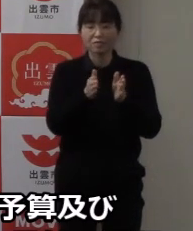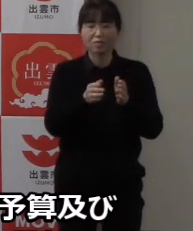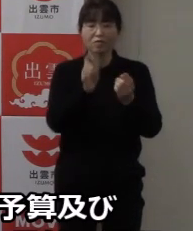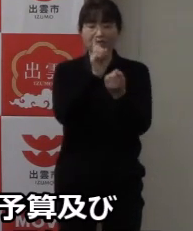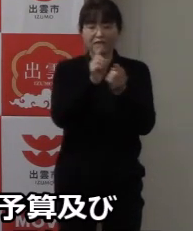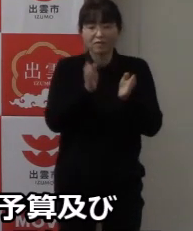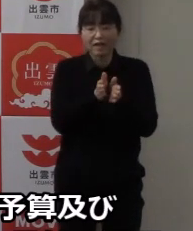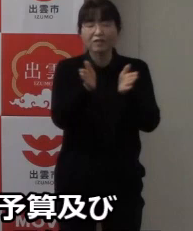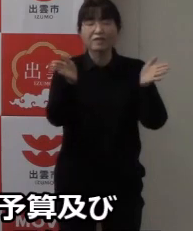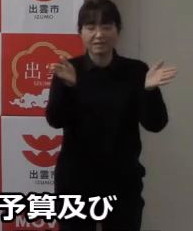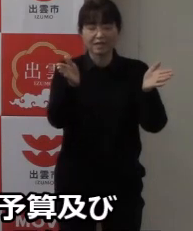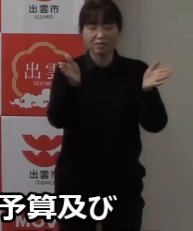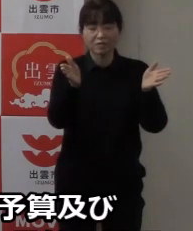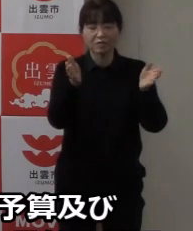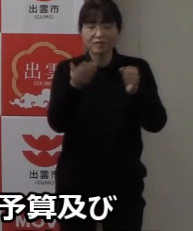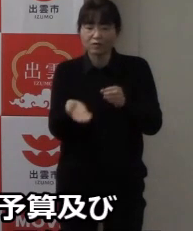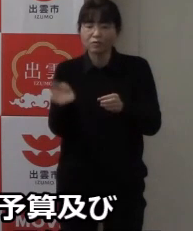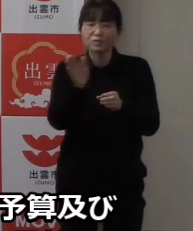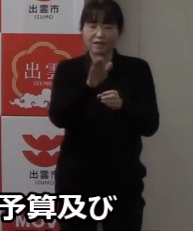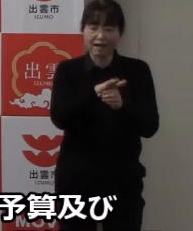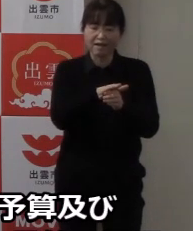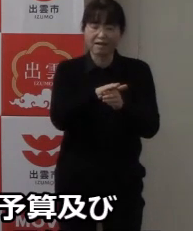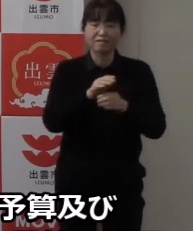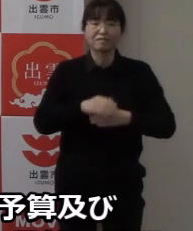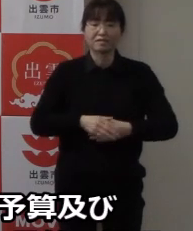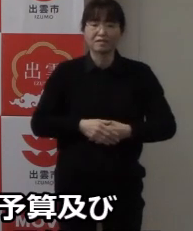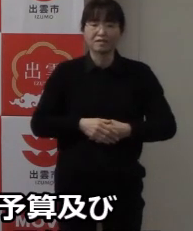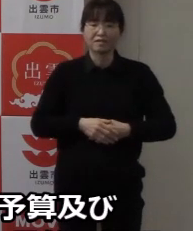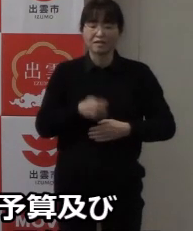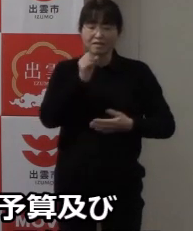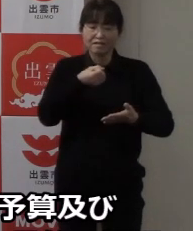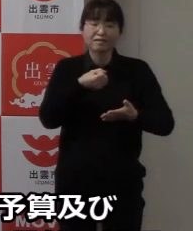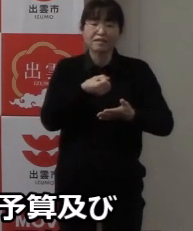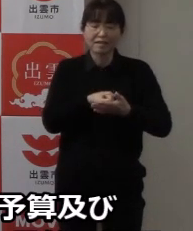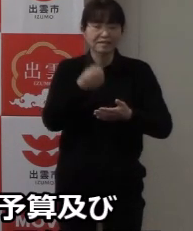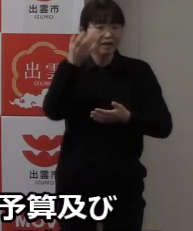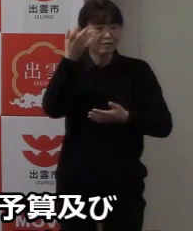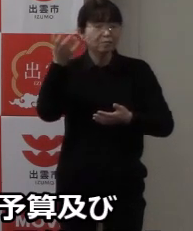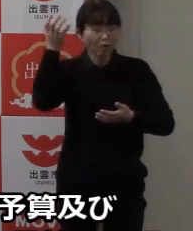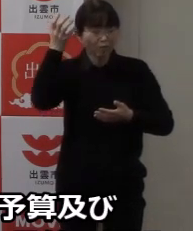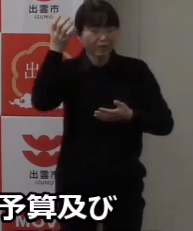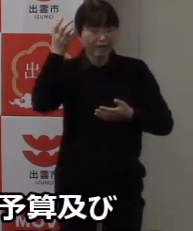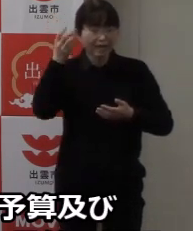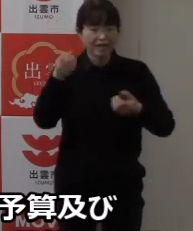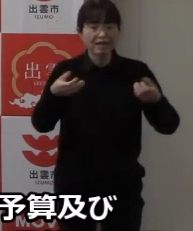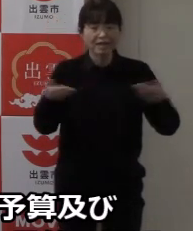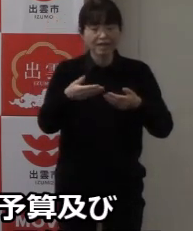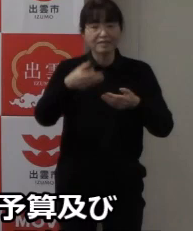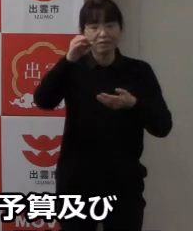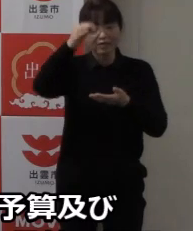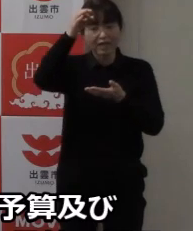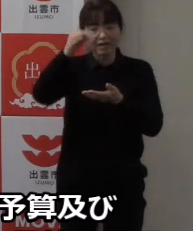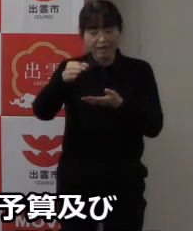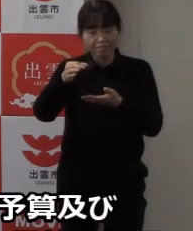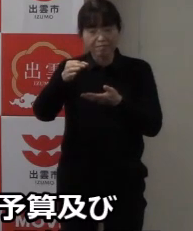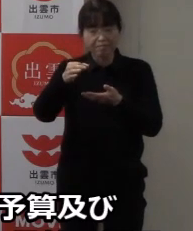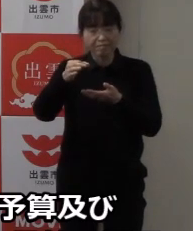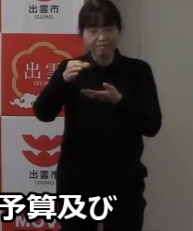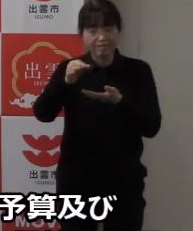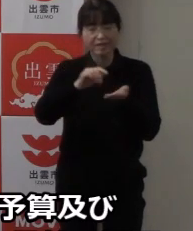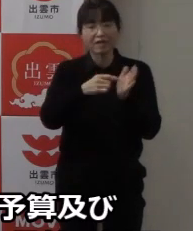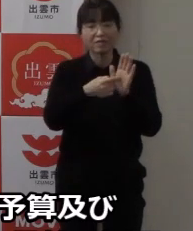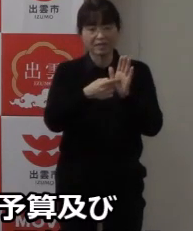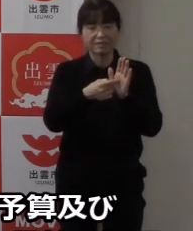る追加であります。あと決算見込みに基づく事業費の減ということで、こう掲げておりますけれ